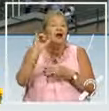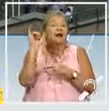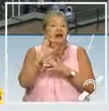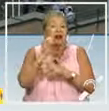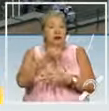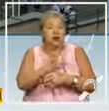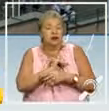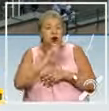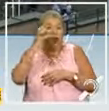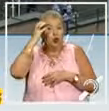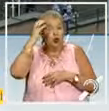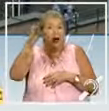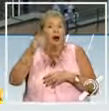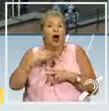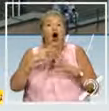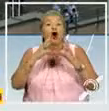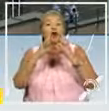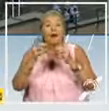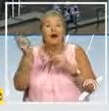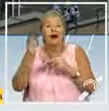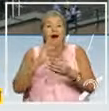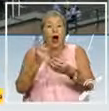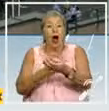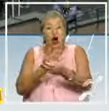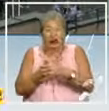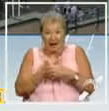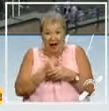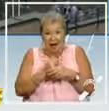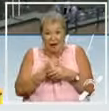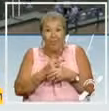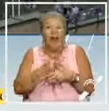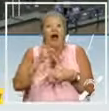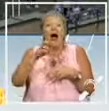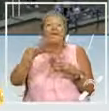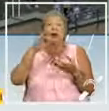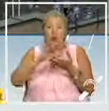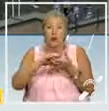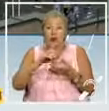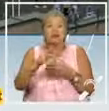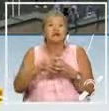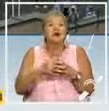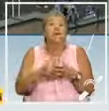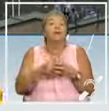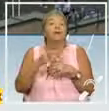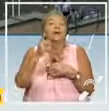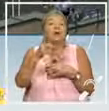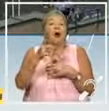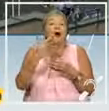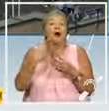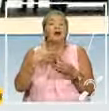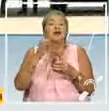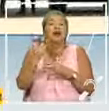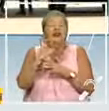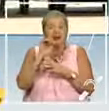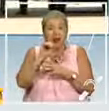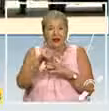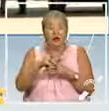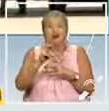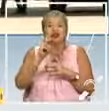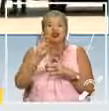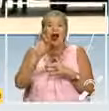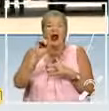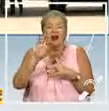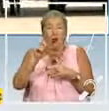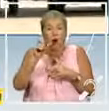Institutului Cultural Român din Londra. Președintele ICR Liviu Jicman le-a propus pe Aura Woodward pentru funcția de director și pe Raluca